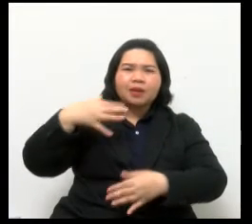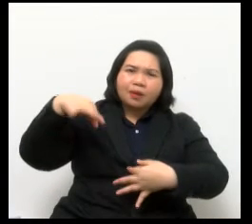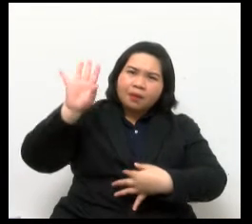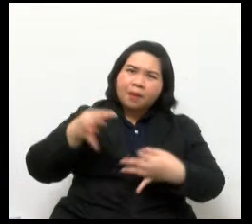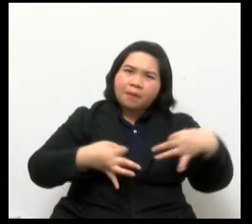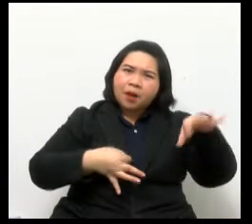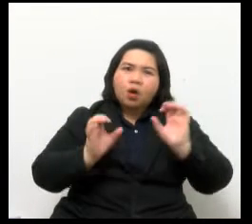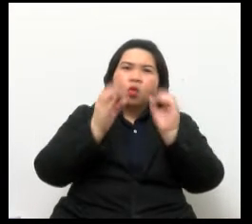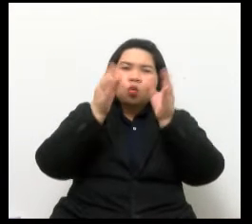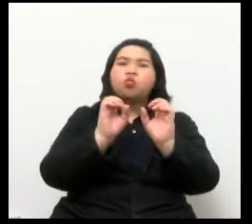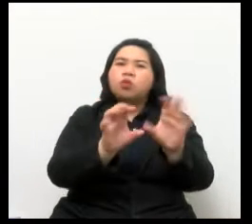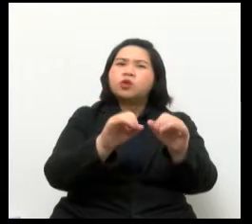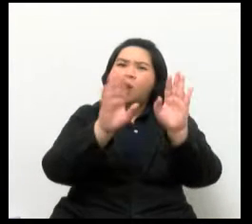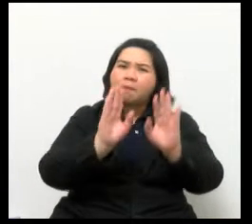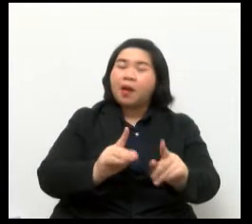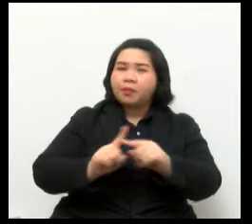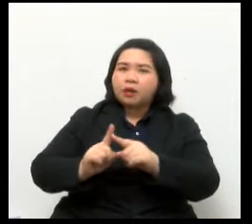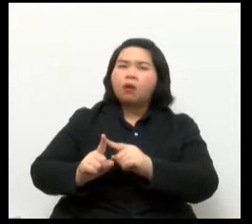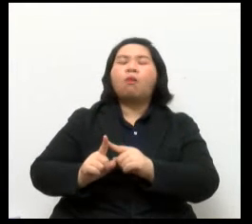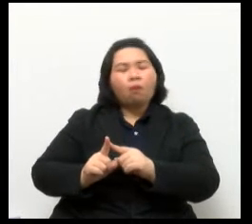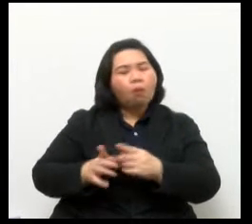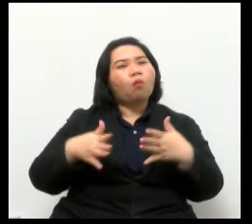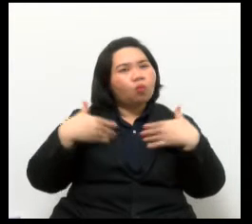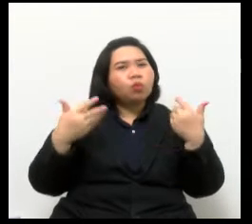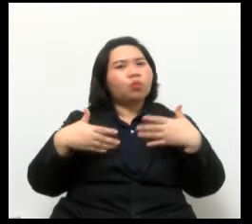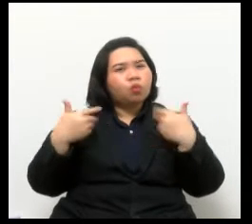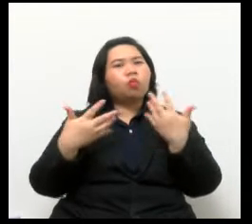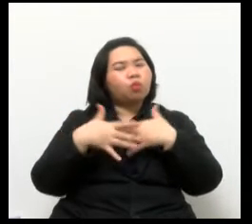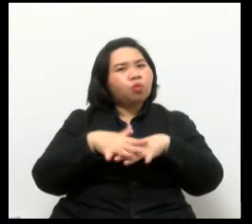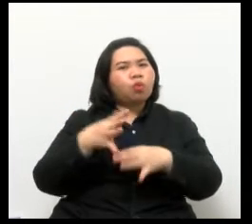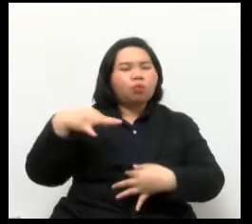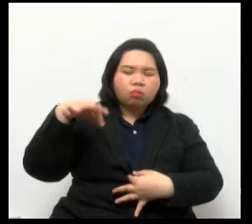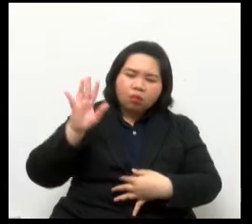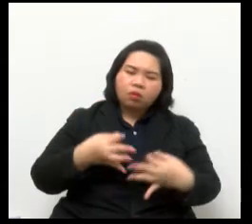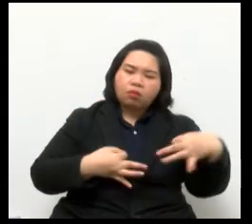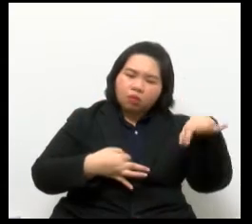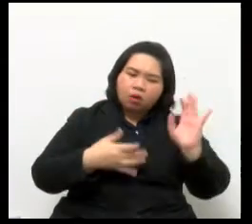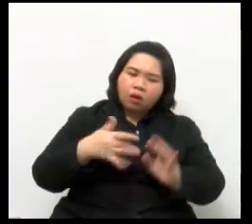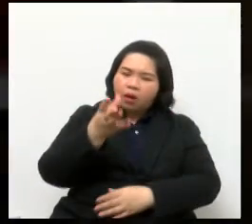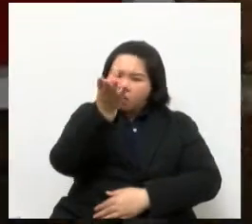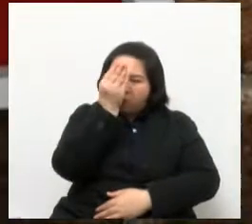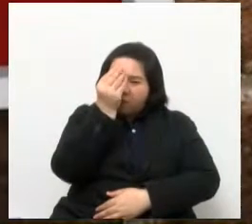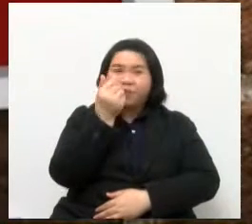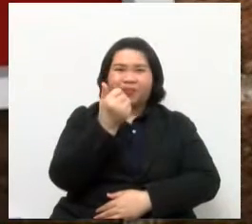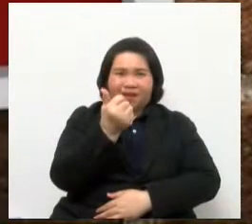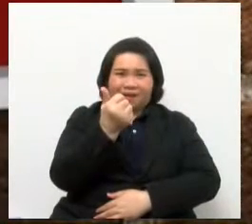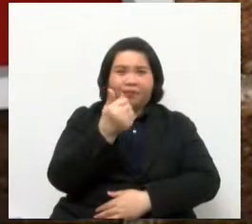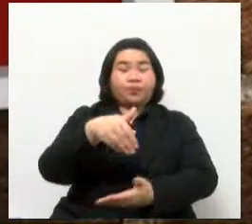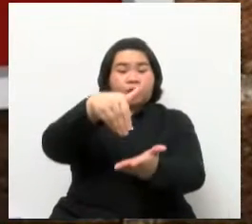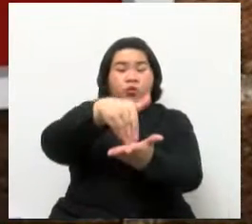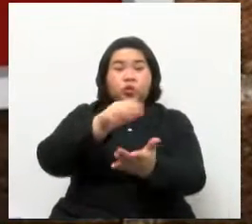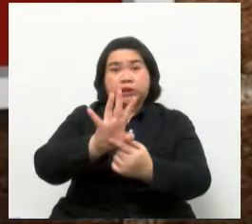างๆทำให้นักเรียนเกิดความเพลิดเพลินและมีทักษะการเรียนรู้มากขึ้นฐานที่